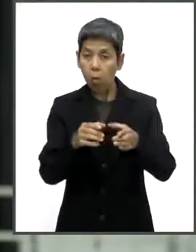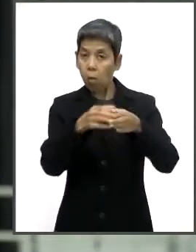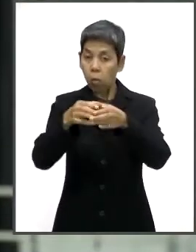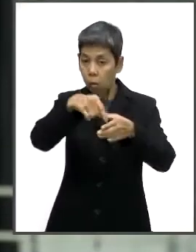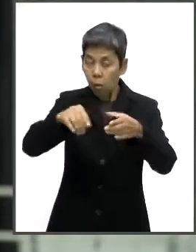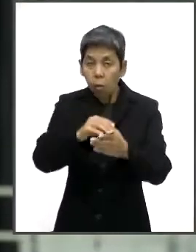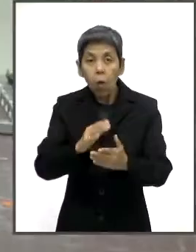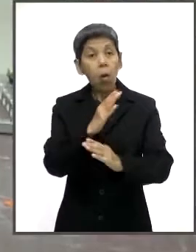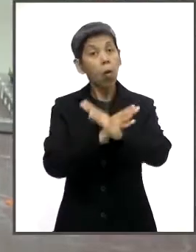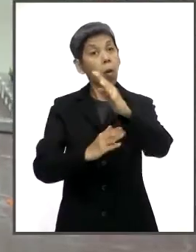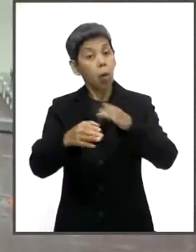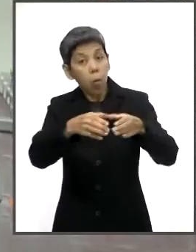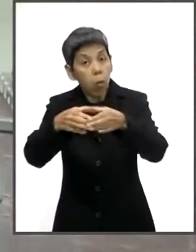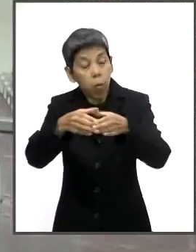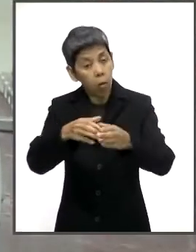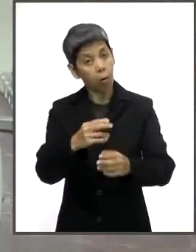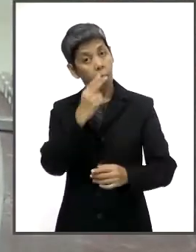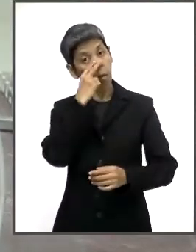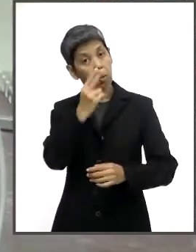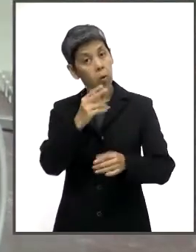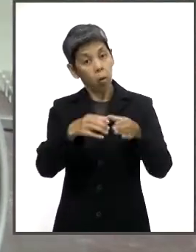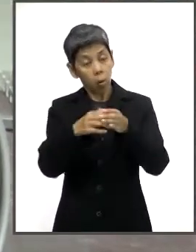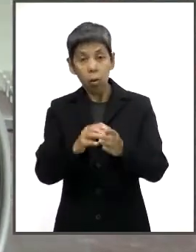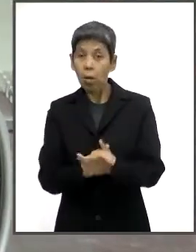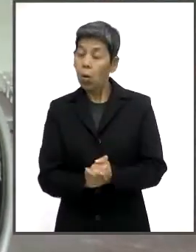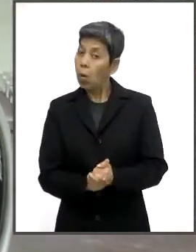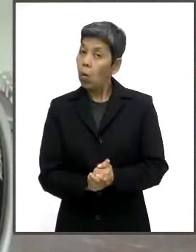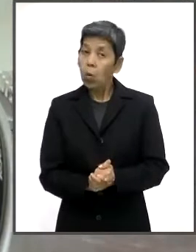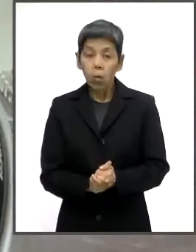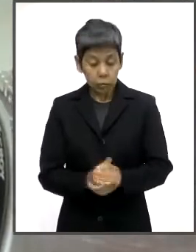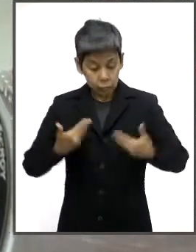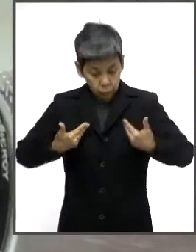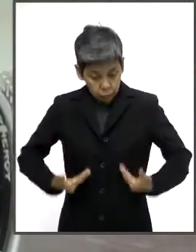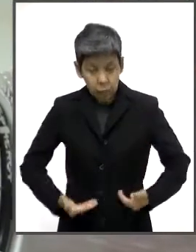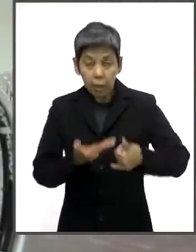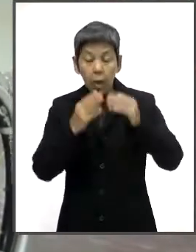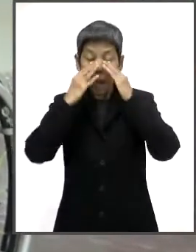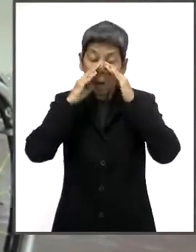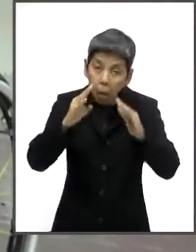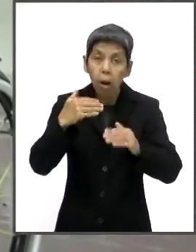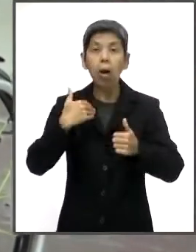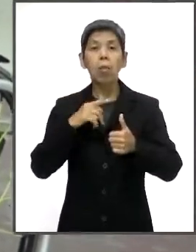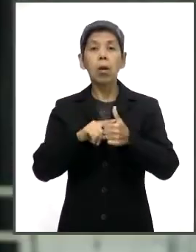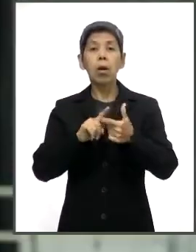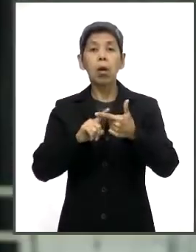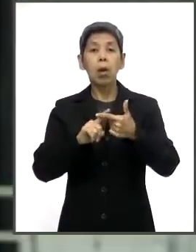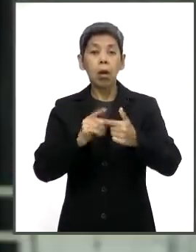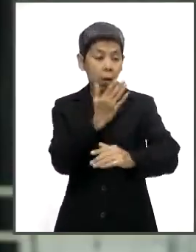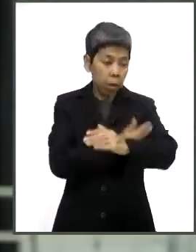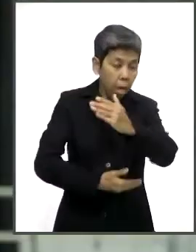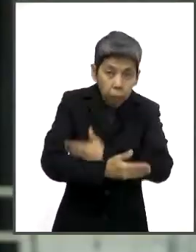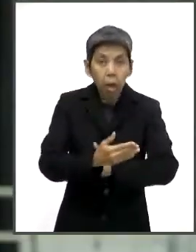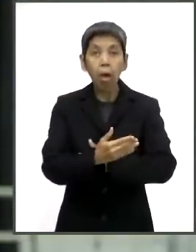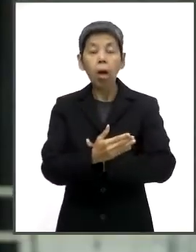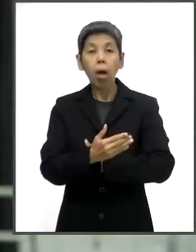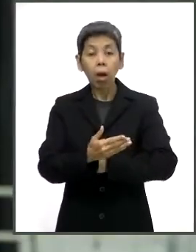กลุ่มนึงแล้วคนพิการกลุ่มนั้นอะสภาวะในร่างกายของเขาในร่างกายบางคนอะตาบอดค่ะบางคนแขนขาส